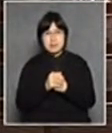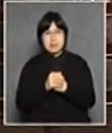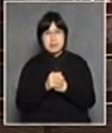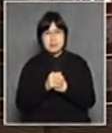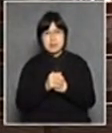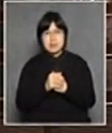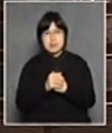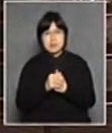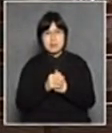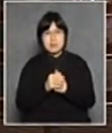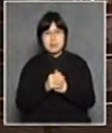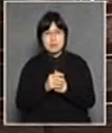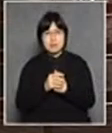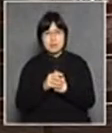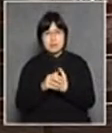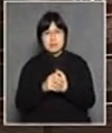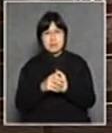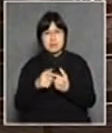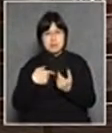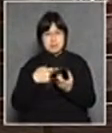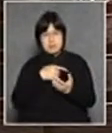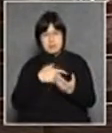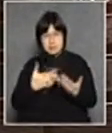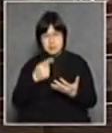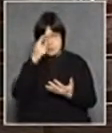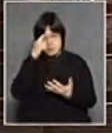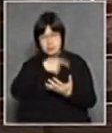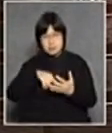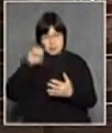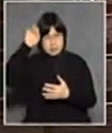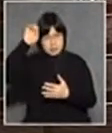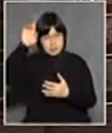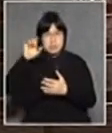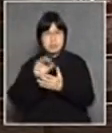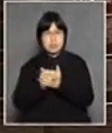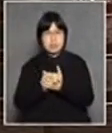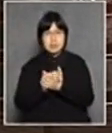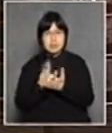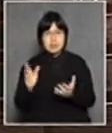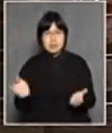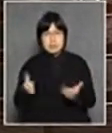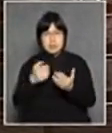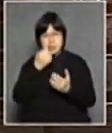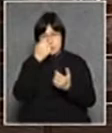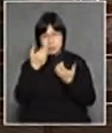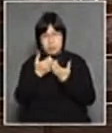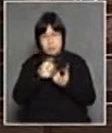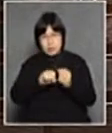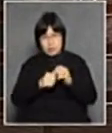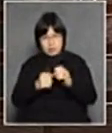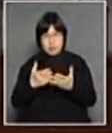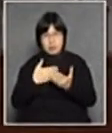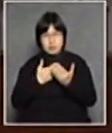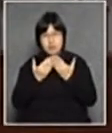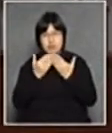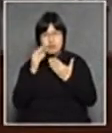主席，今天葉劉淑儀議員提出的動議案，就說提振香港數理學術的水平風氣，